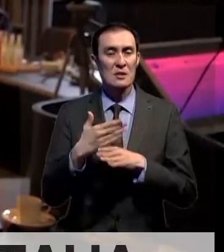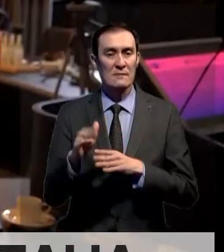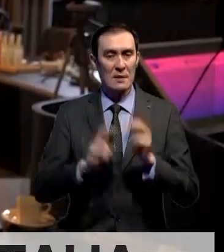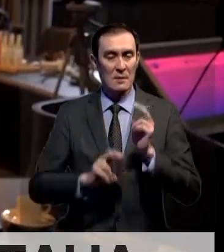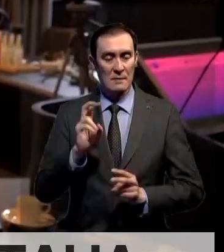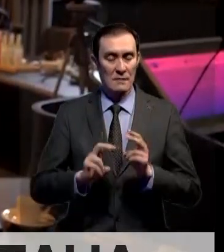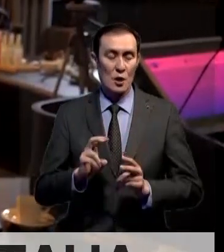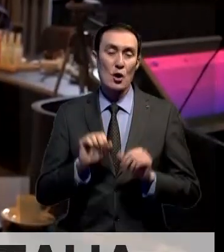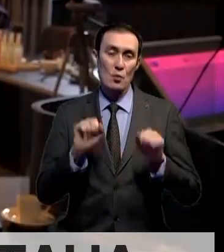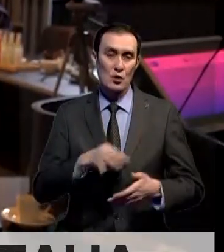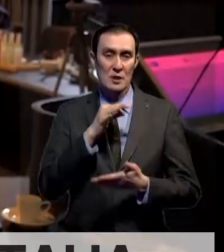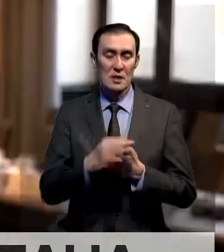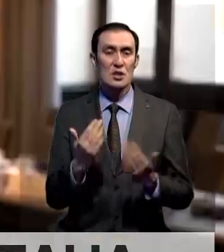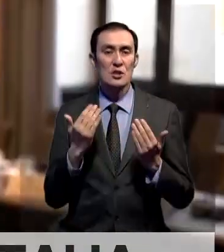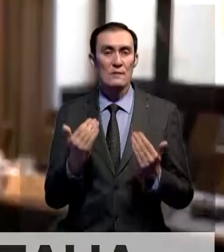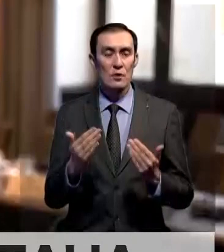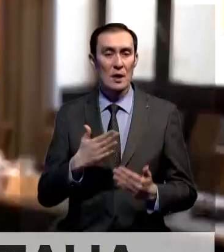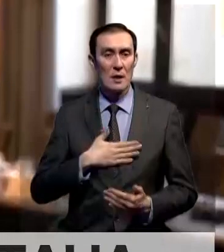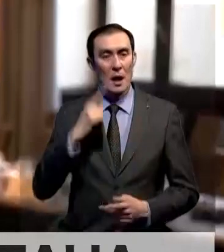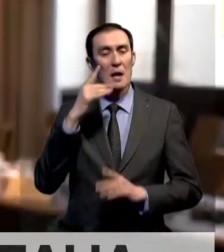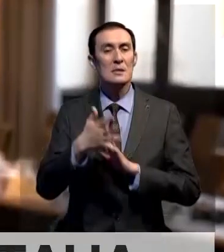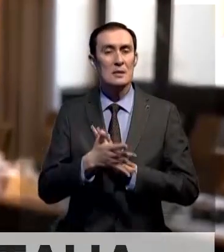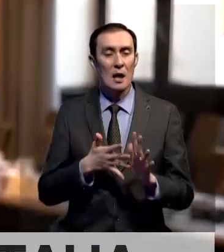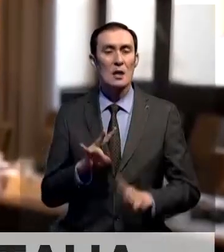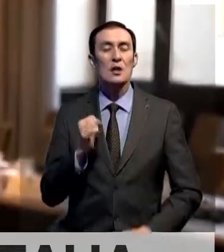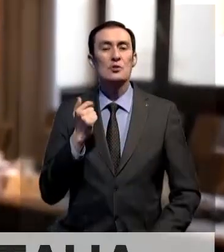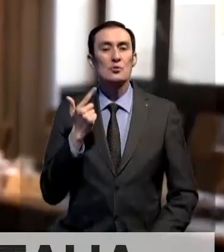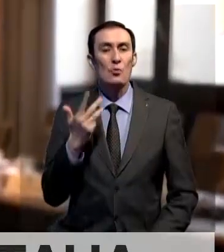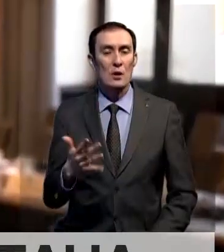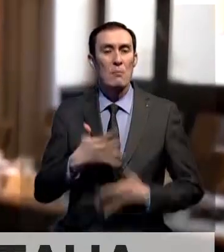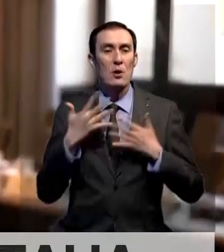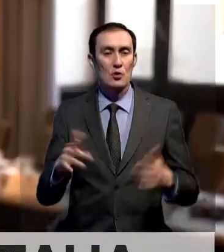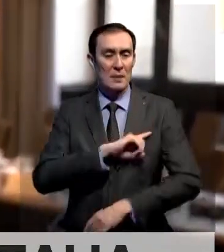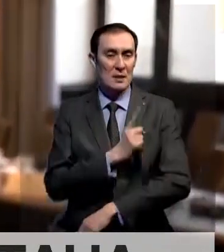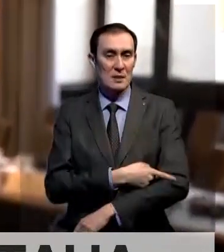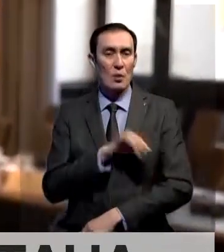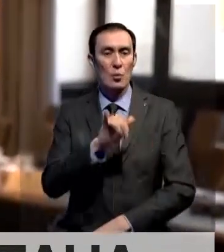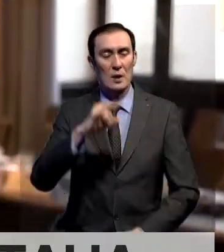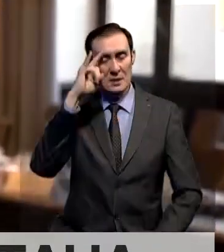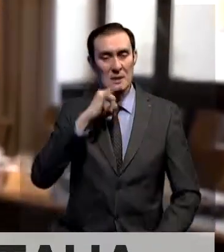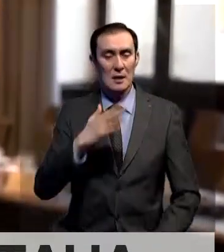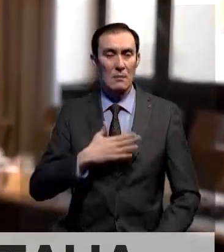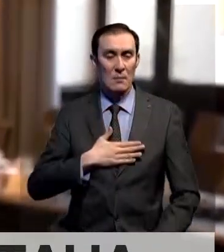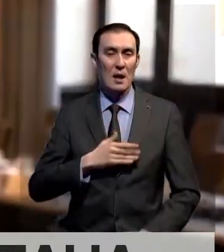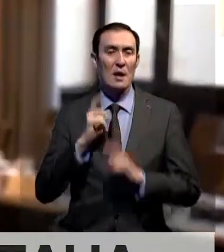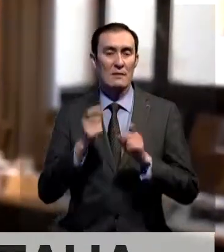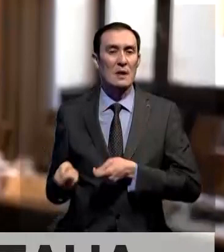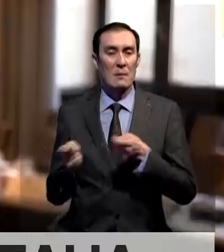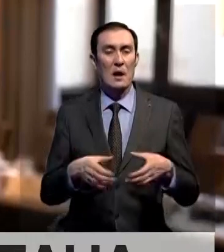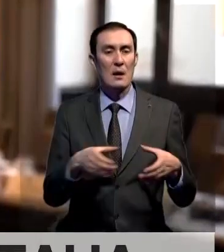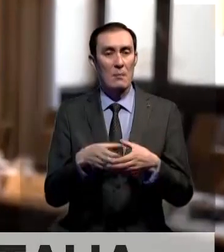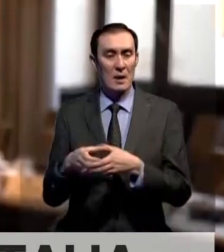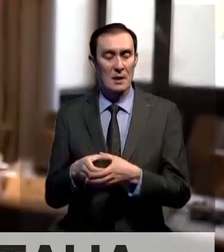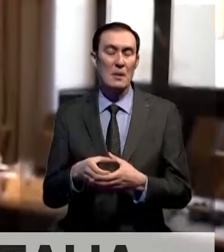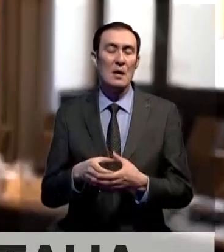секторе. Можно сказать, что я сегодня осознал, насколько большой потенциал у Казахстана. Мы логистическая и транспортная